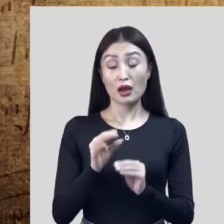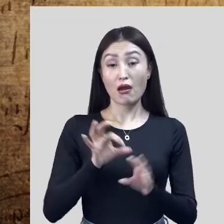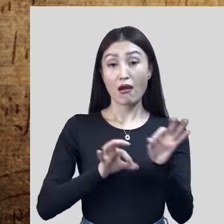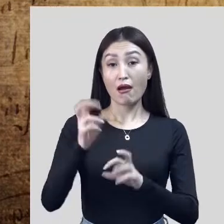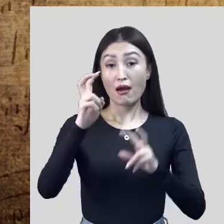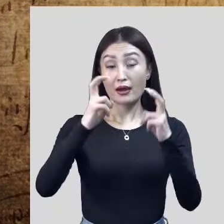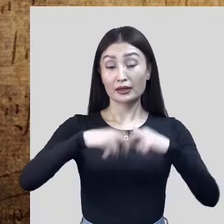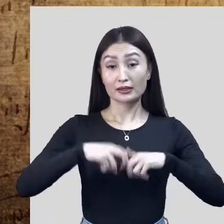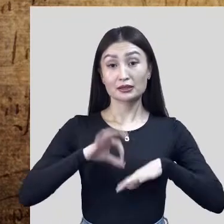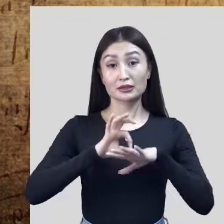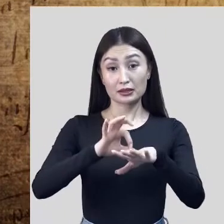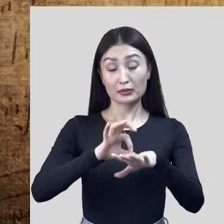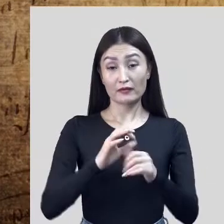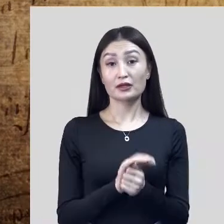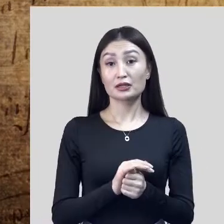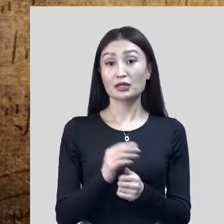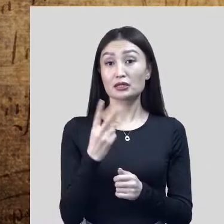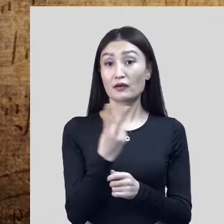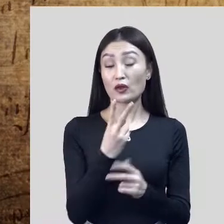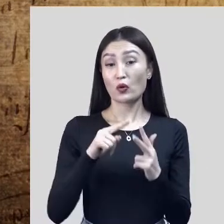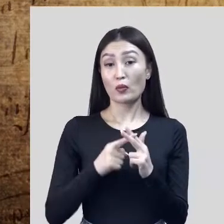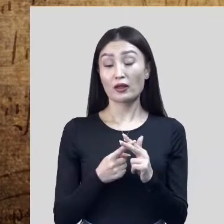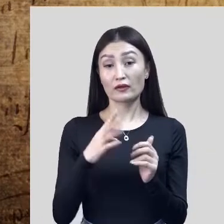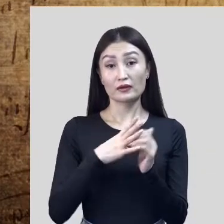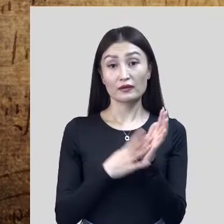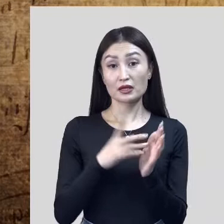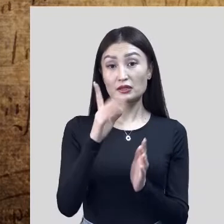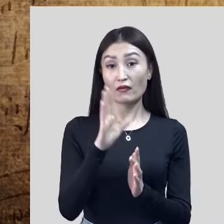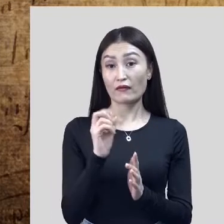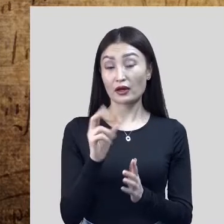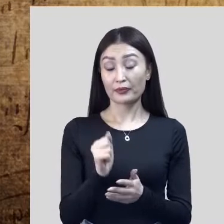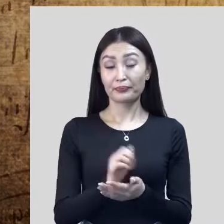археологических раскопок, проводившихся со второй половины 19 века.